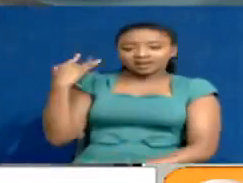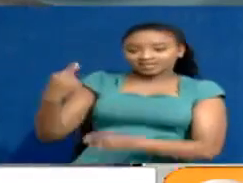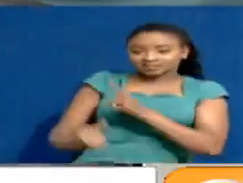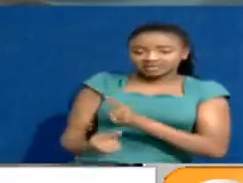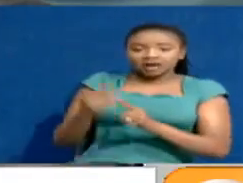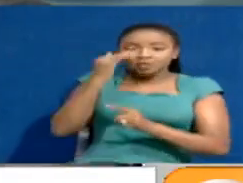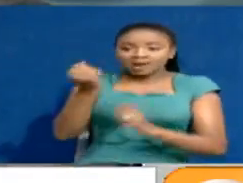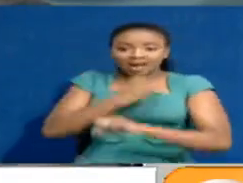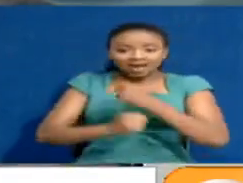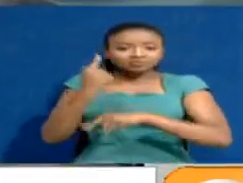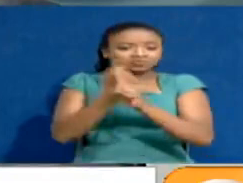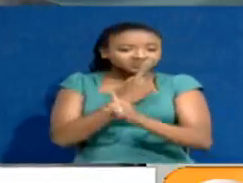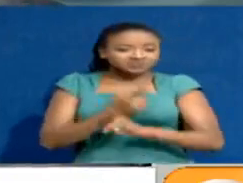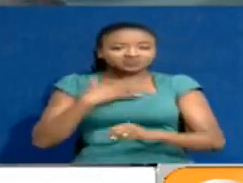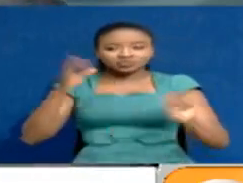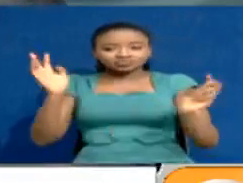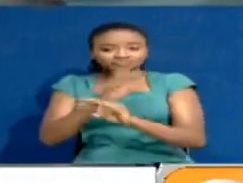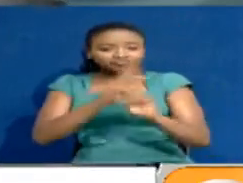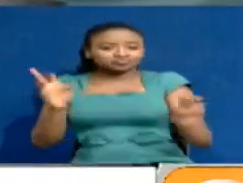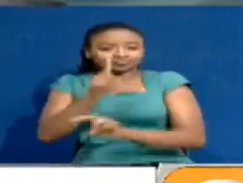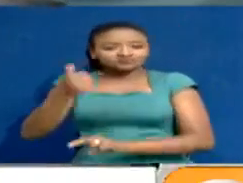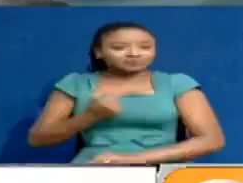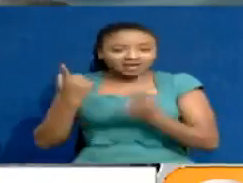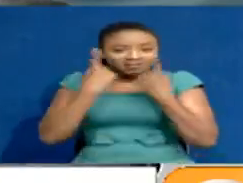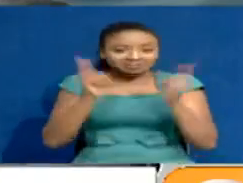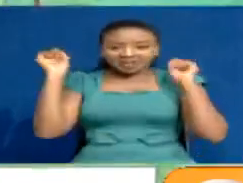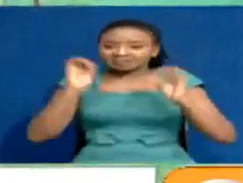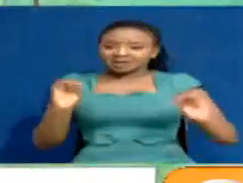hiyo, juhudi za kumtafuta msichana huyo bado hazijafua dafu.